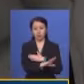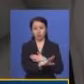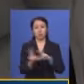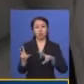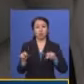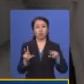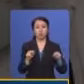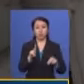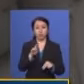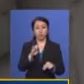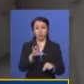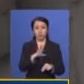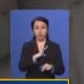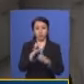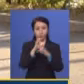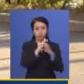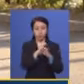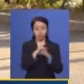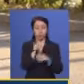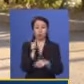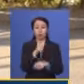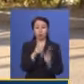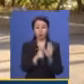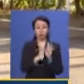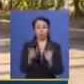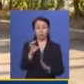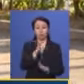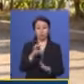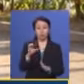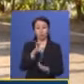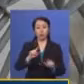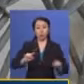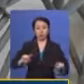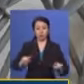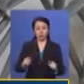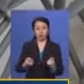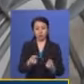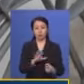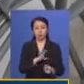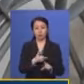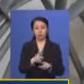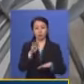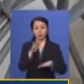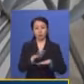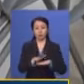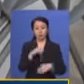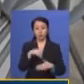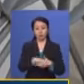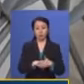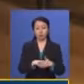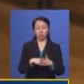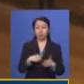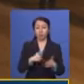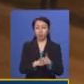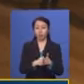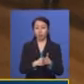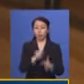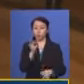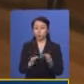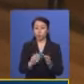счастью, подъезд оборудован видеонаблюдением. 8 сентября подозреваемого задержали. Данные факты внесены в единый реестр